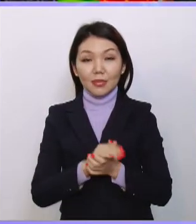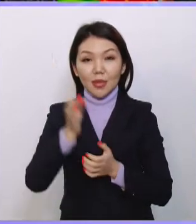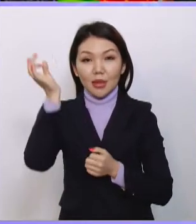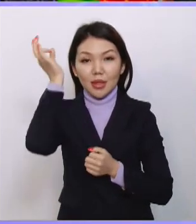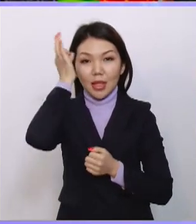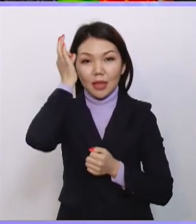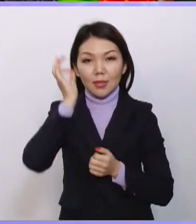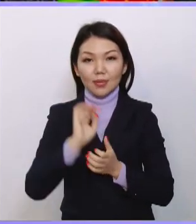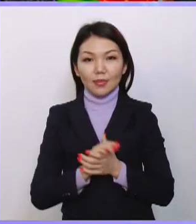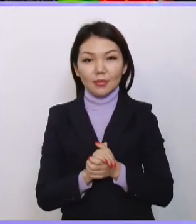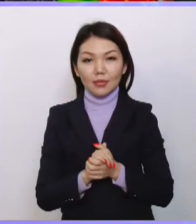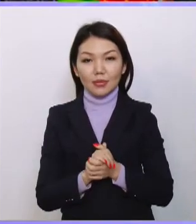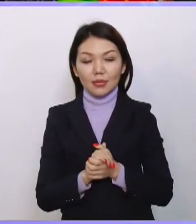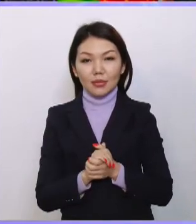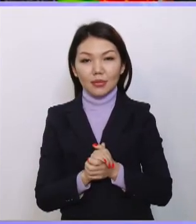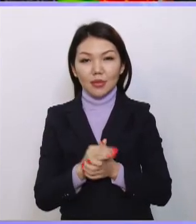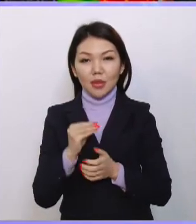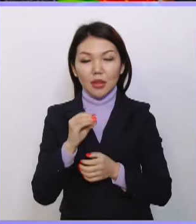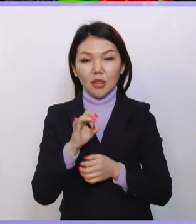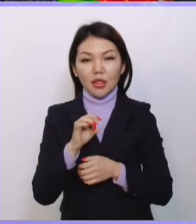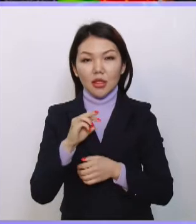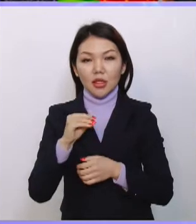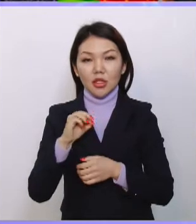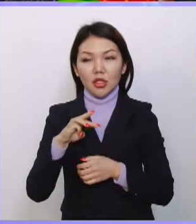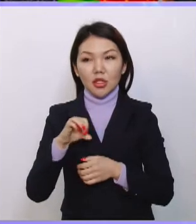Эстегиле. Жер жемиштери кандай?